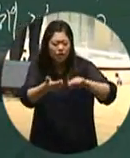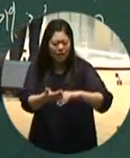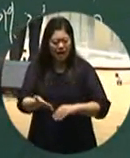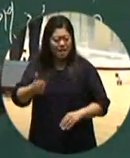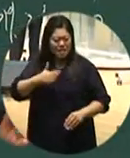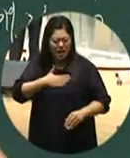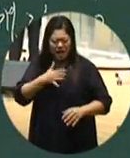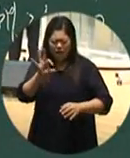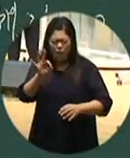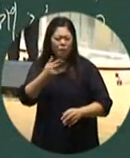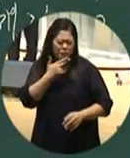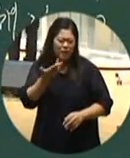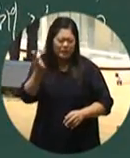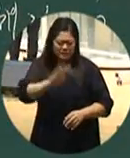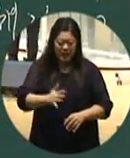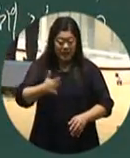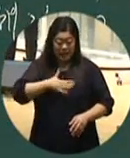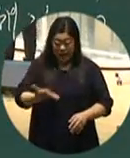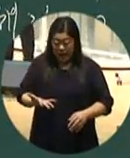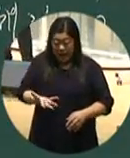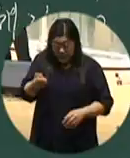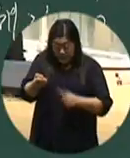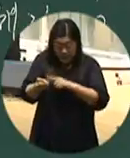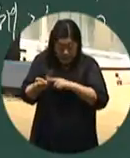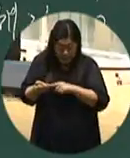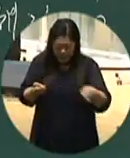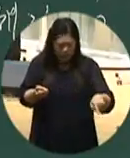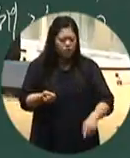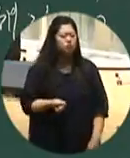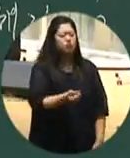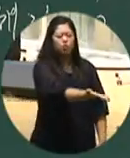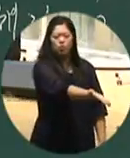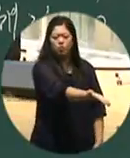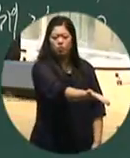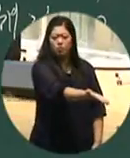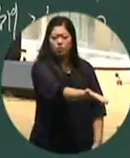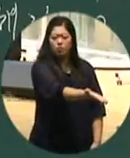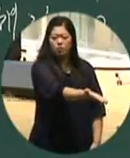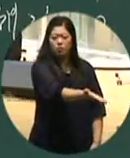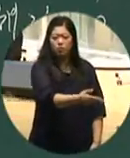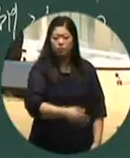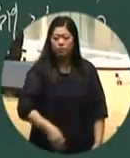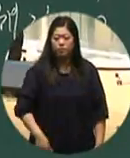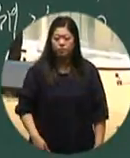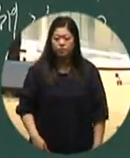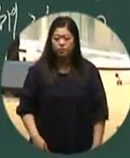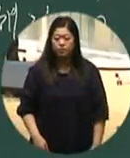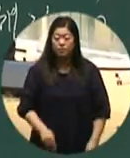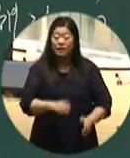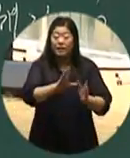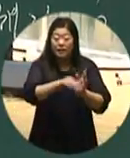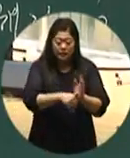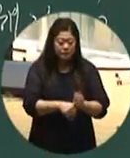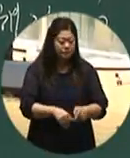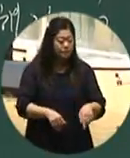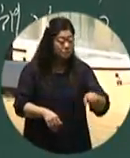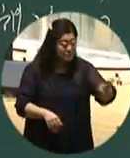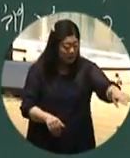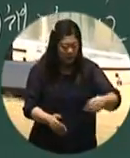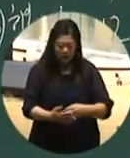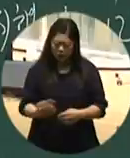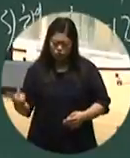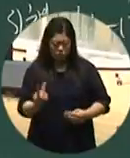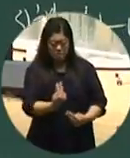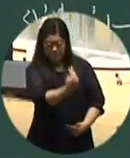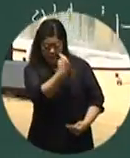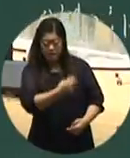importantly, he was able to say, what I have, I give to you. 더 중요한 것. And more importantly, 우리를 보라. Look at us, he said. 이렇게 말했어요. That's what